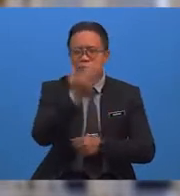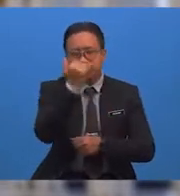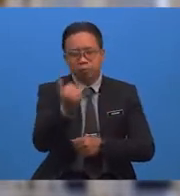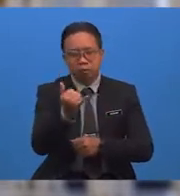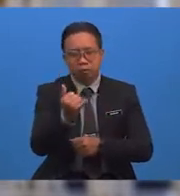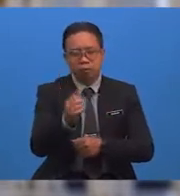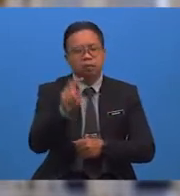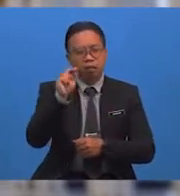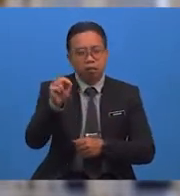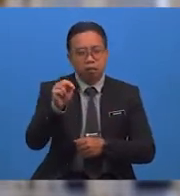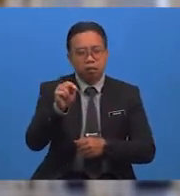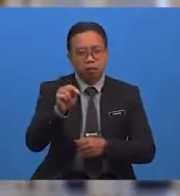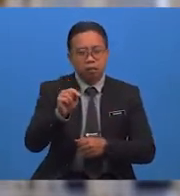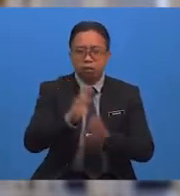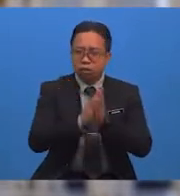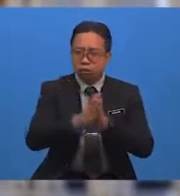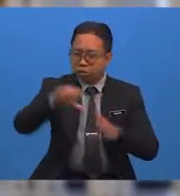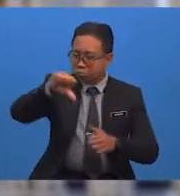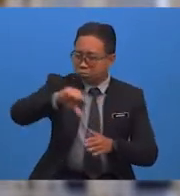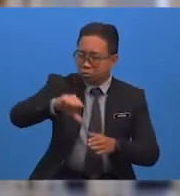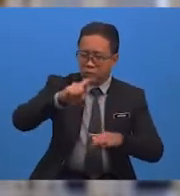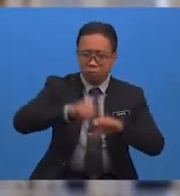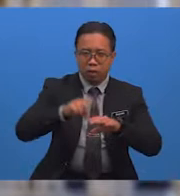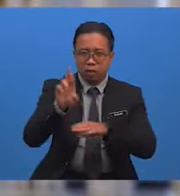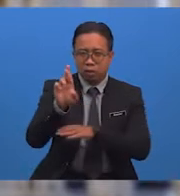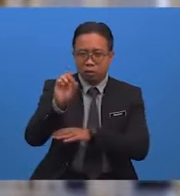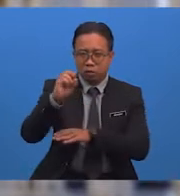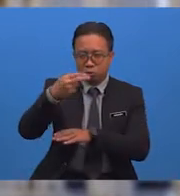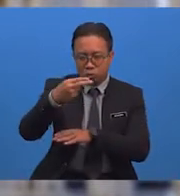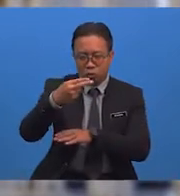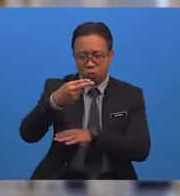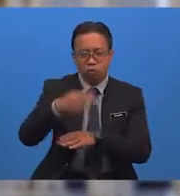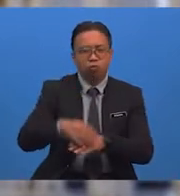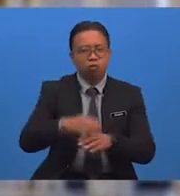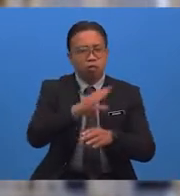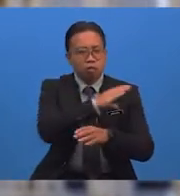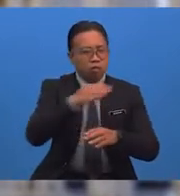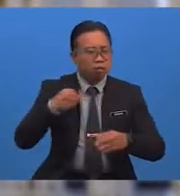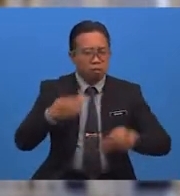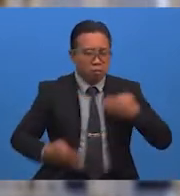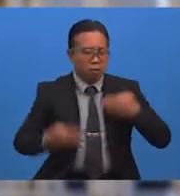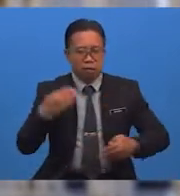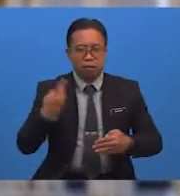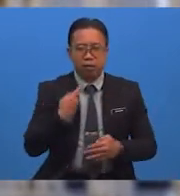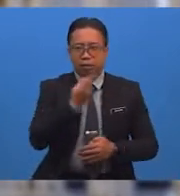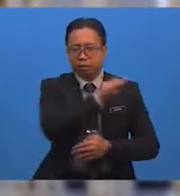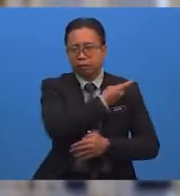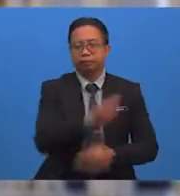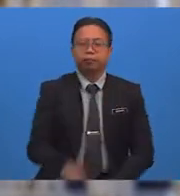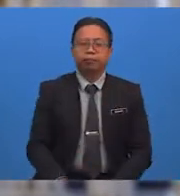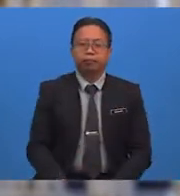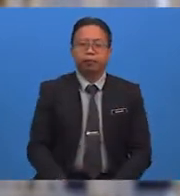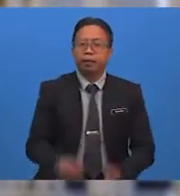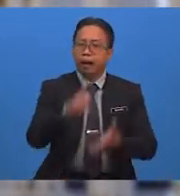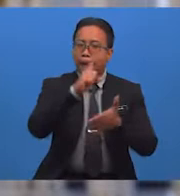memberi impak negatif kepada kesihatan rohani dan jasmani. Persoalannya, apakah